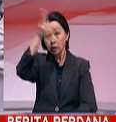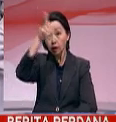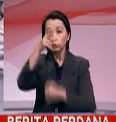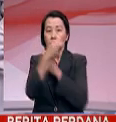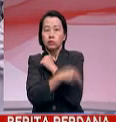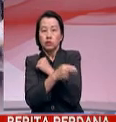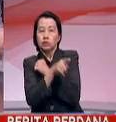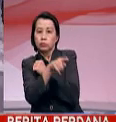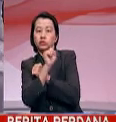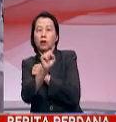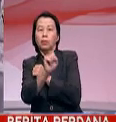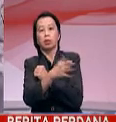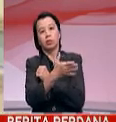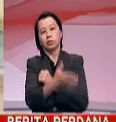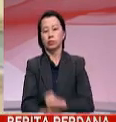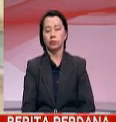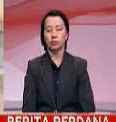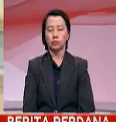negeri.